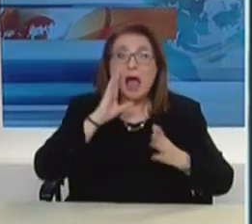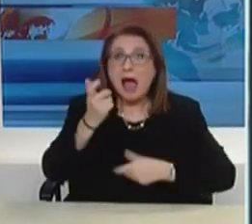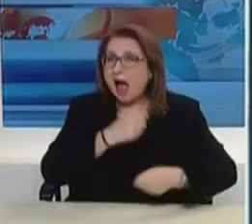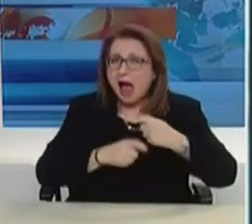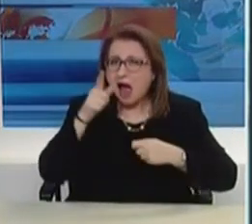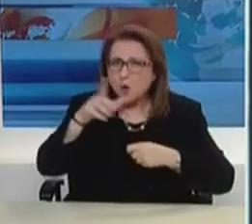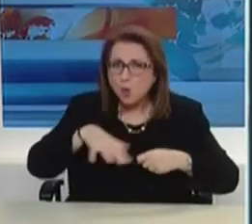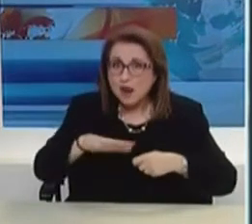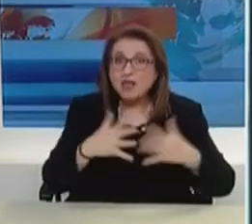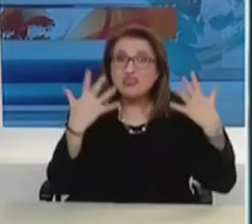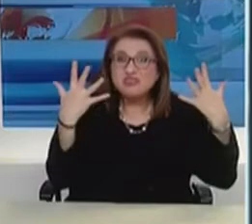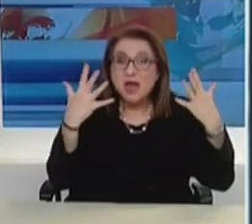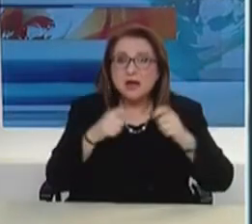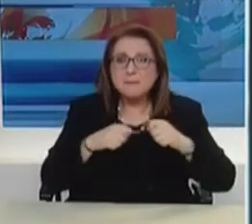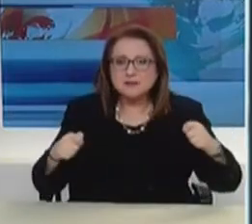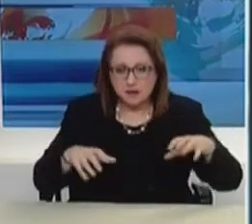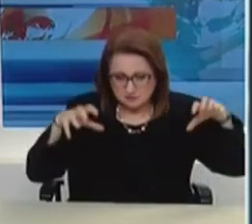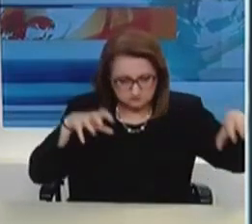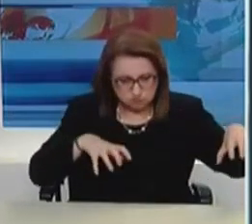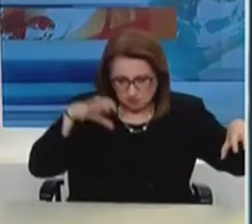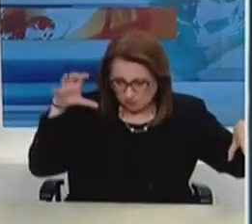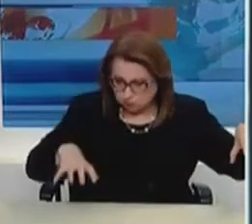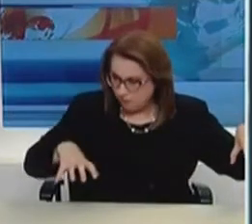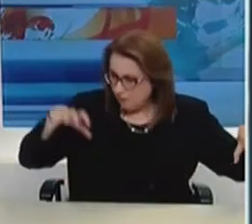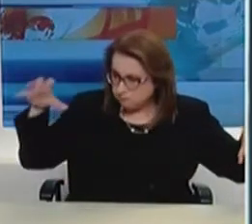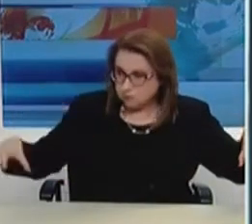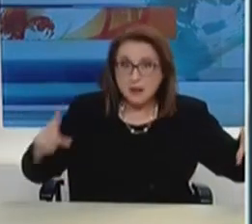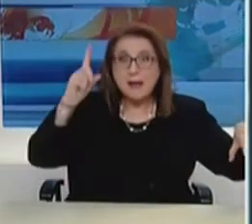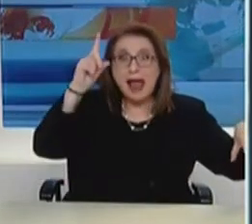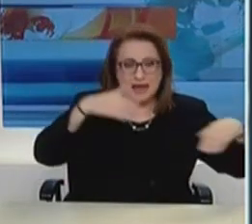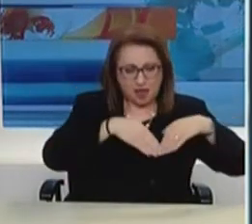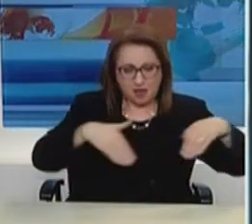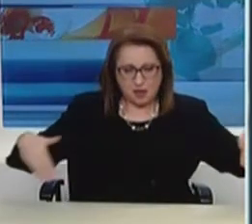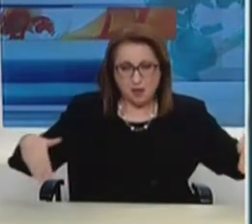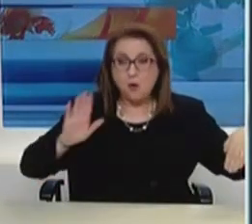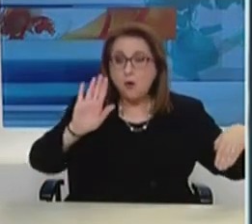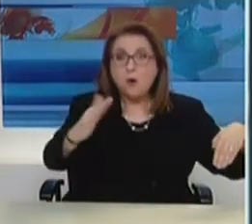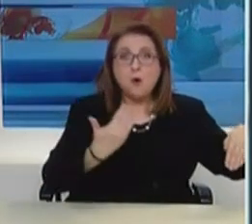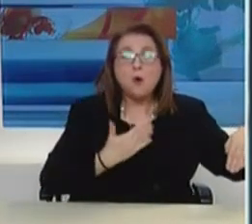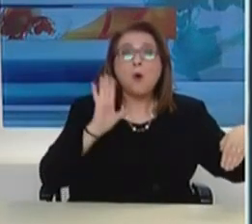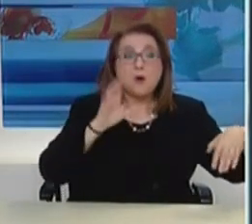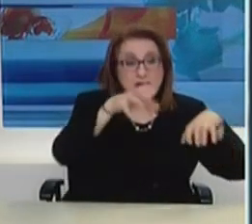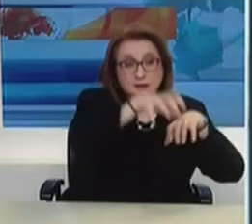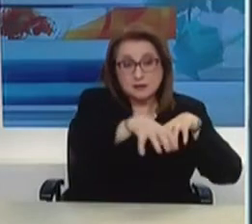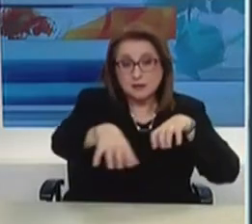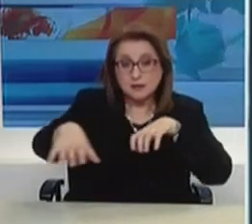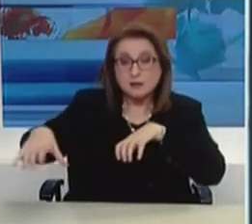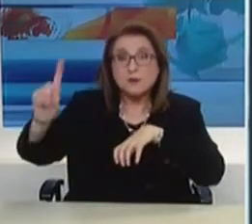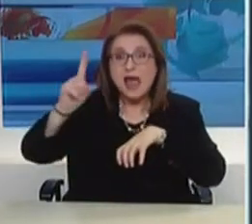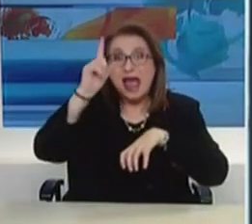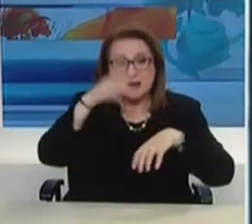δρόμου. Η πυροσβεστική υπηρεσία και οι υπηρεσίες των περιφερειών θα συνδράμουν στους δήμους στο έργο τους, ενώ για την εφαρμογή των